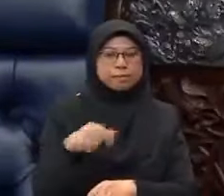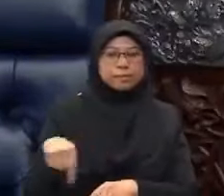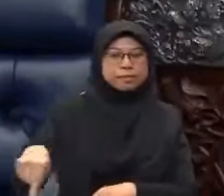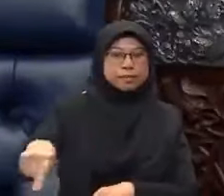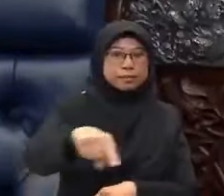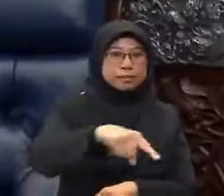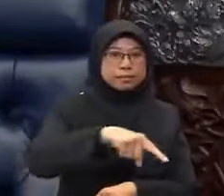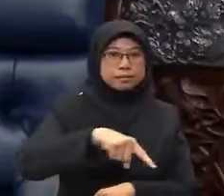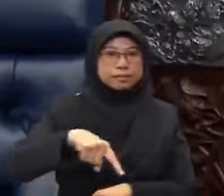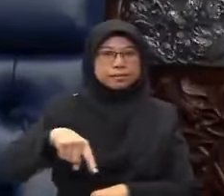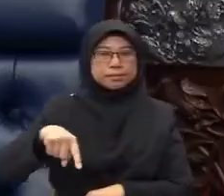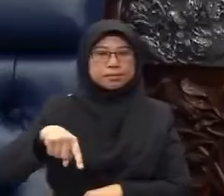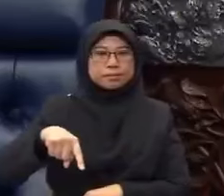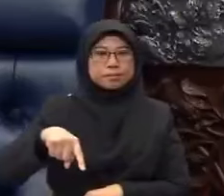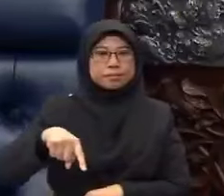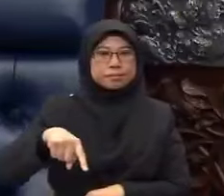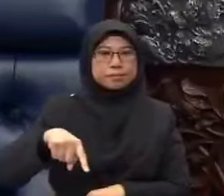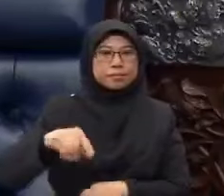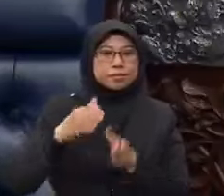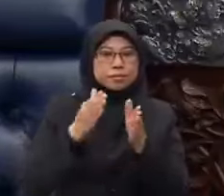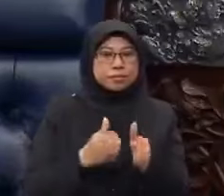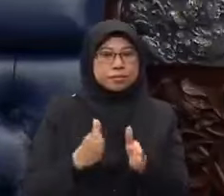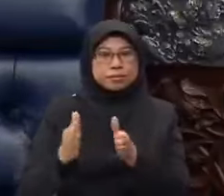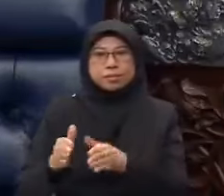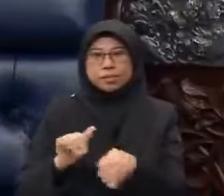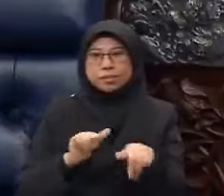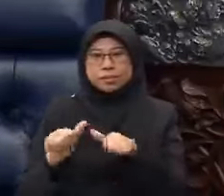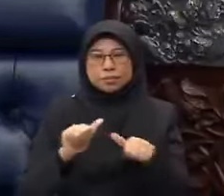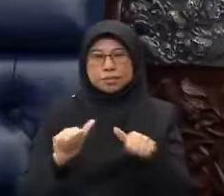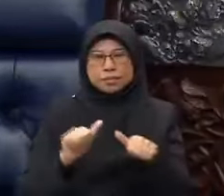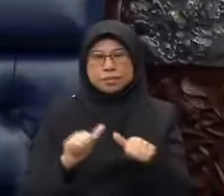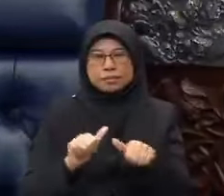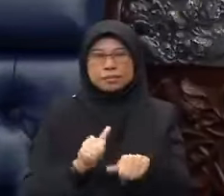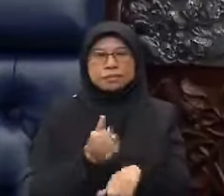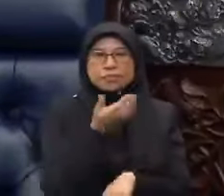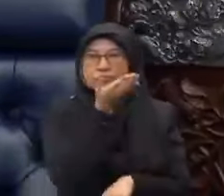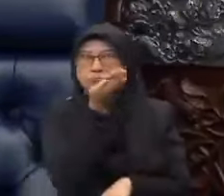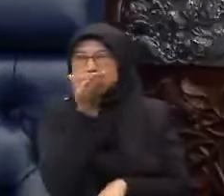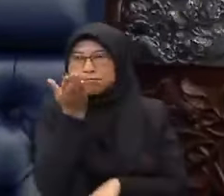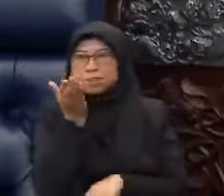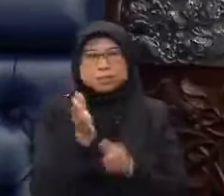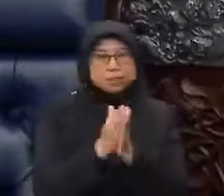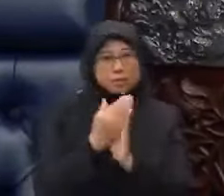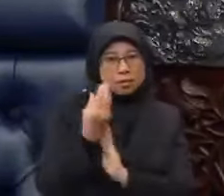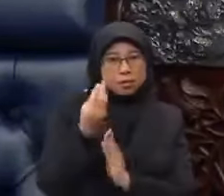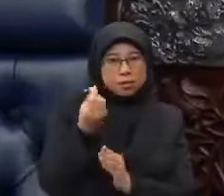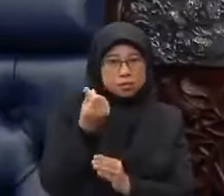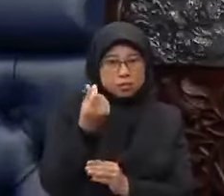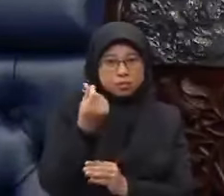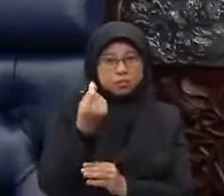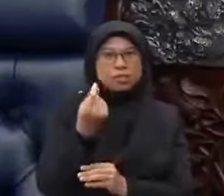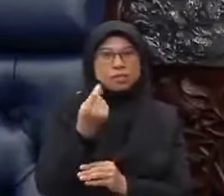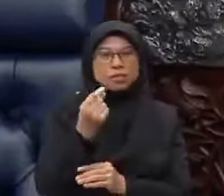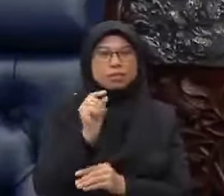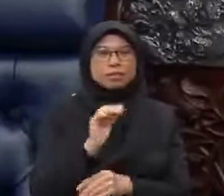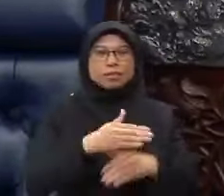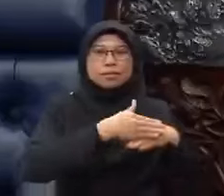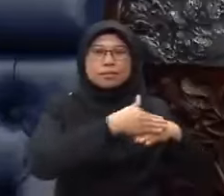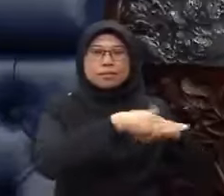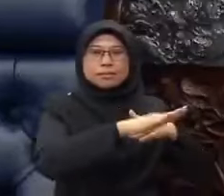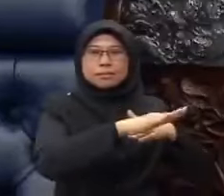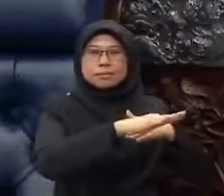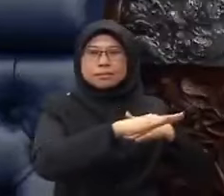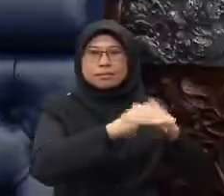yang terlibat dengan aktiviti mengemis ini dimasukkan di dalam Rumah Kebajikan bagi tujuan